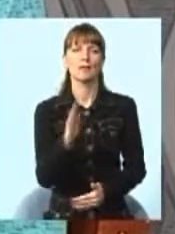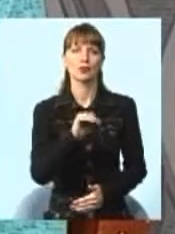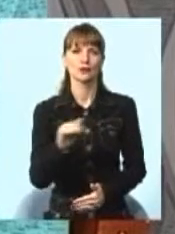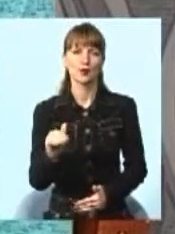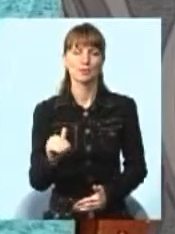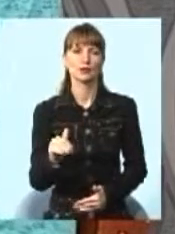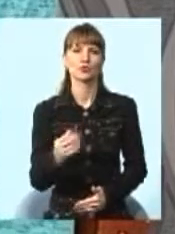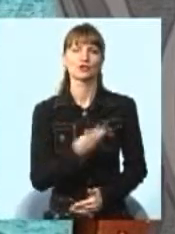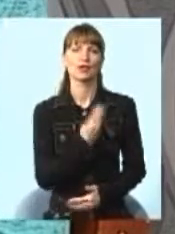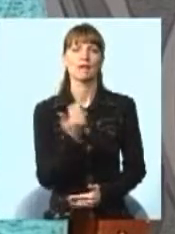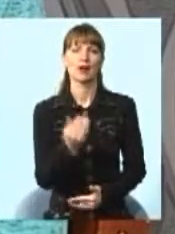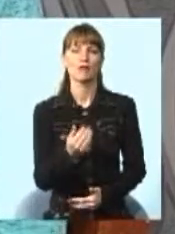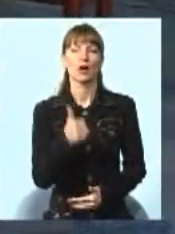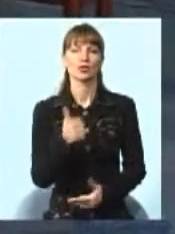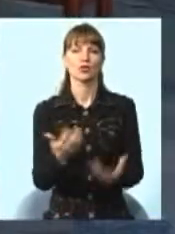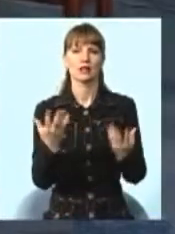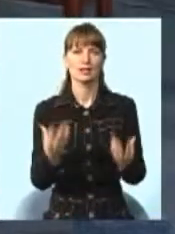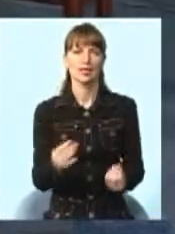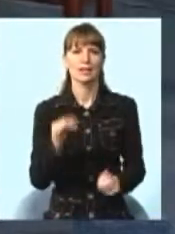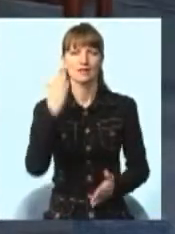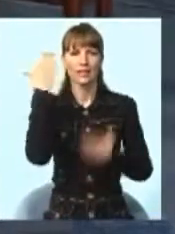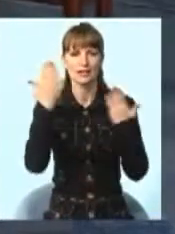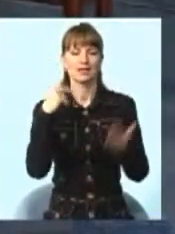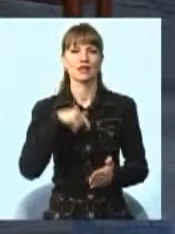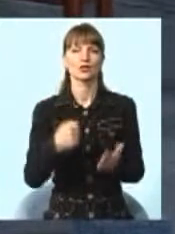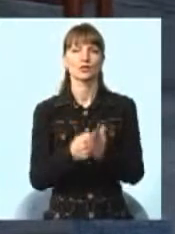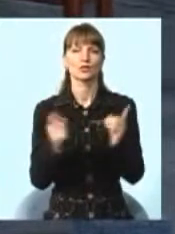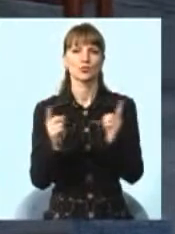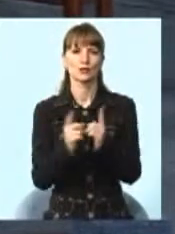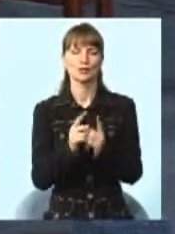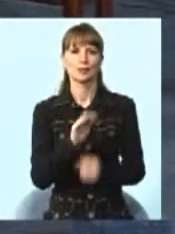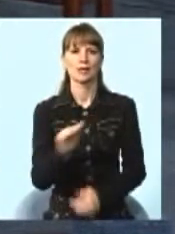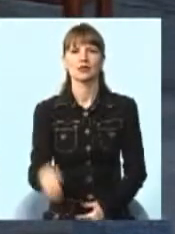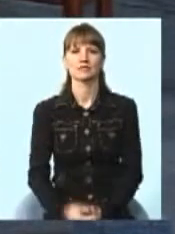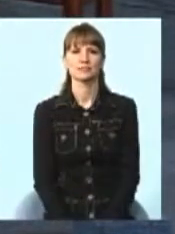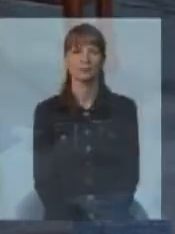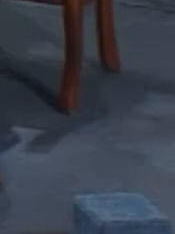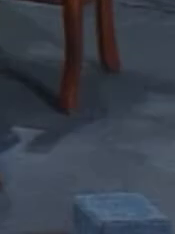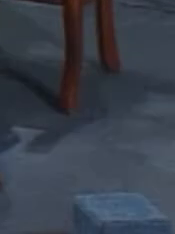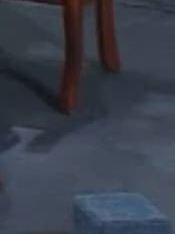прощаємося. Бажаємо вам гарного дня та веселого настрою. До зустрічі! До побачення!